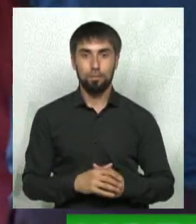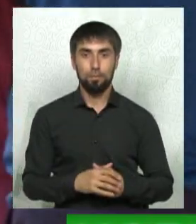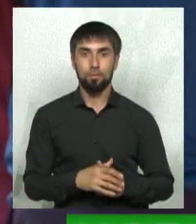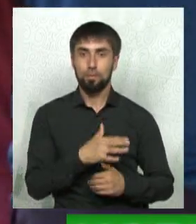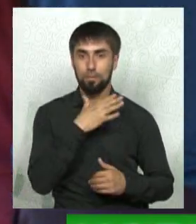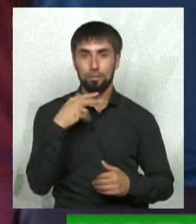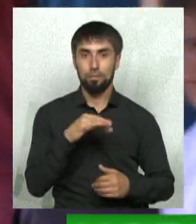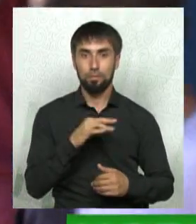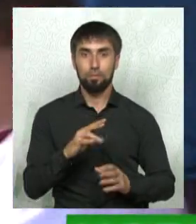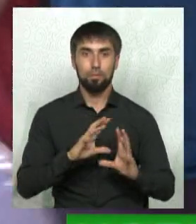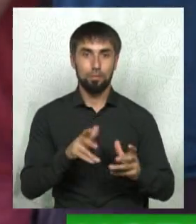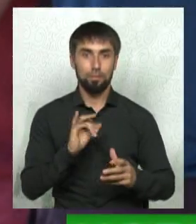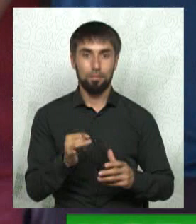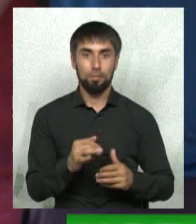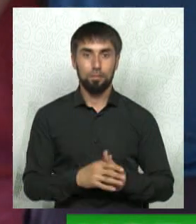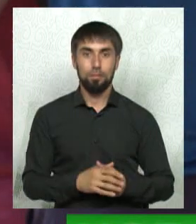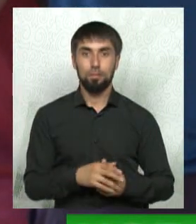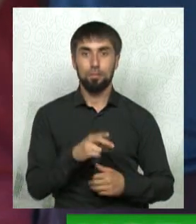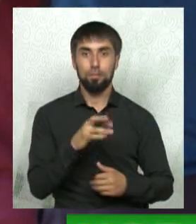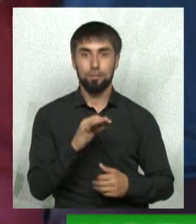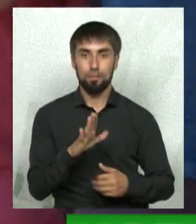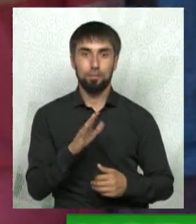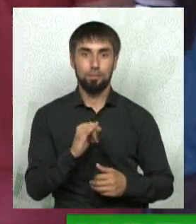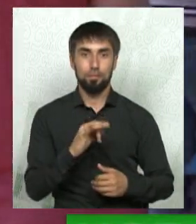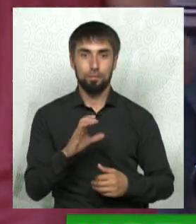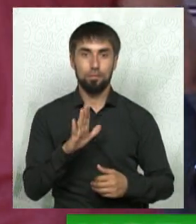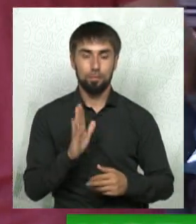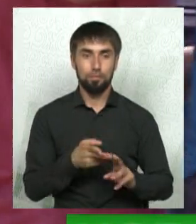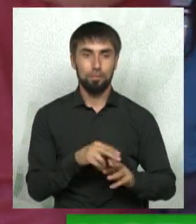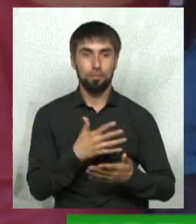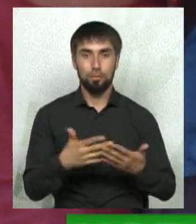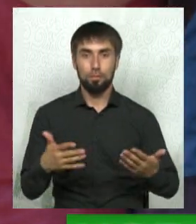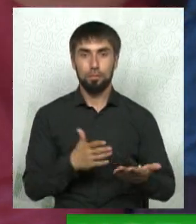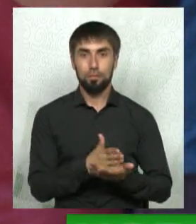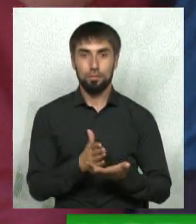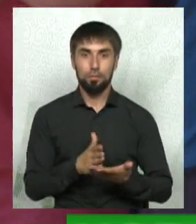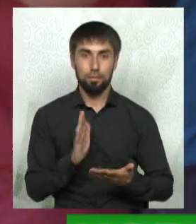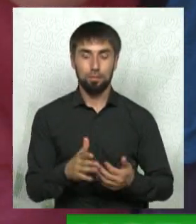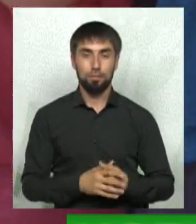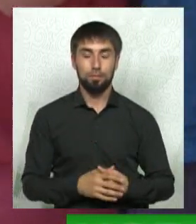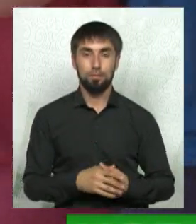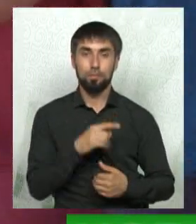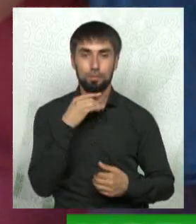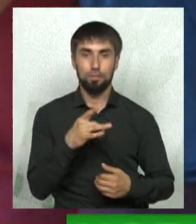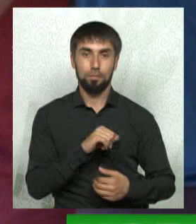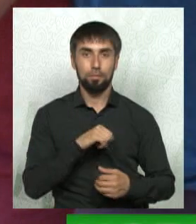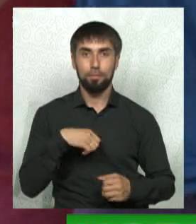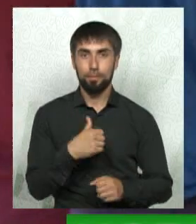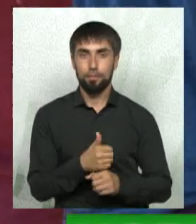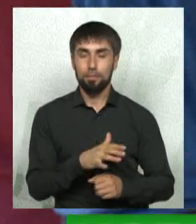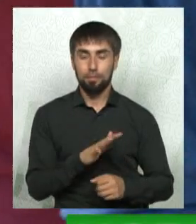много чемпионов мира, и пояса у нас UFC будут, и по всем промоушенам пояса будут в нашей республике. Самое главное